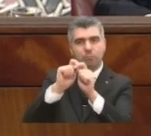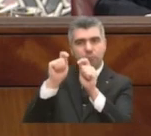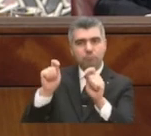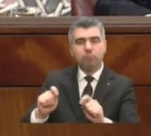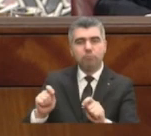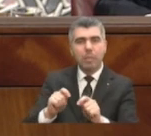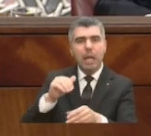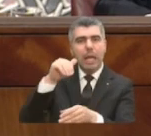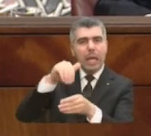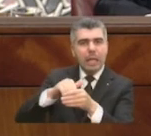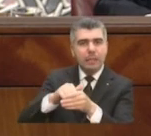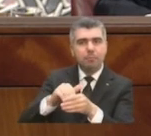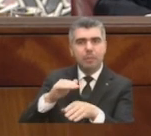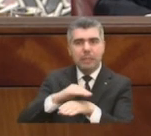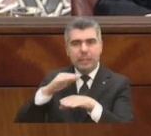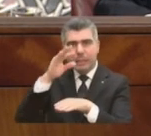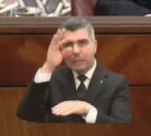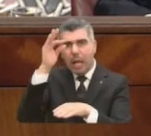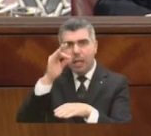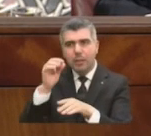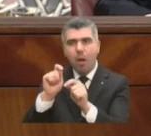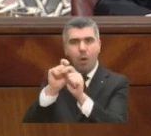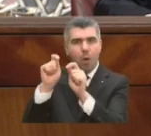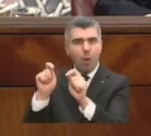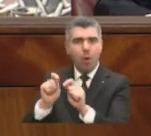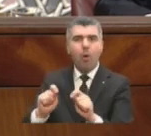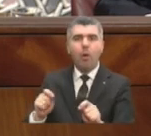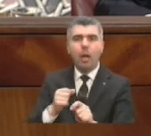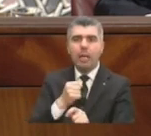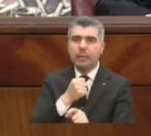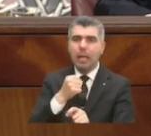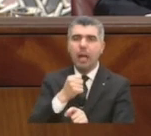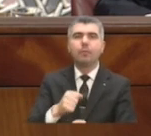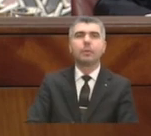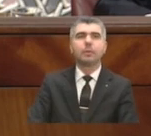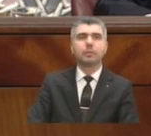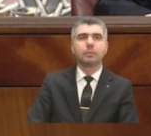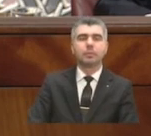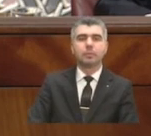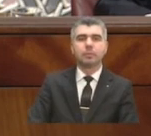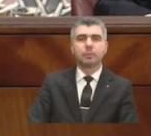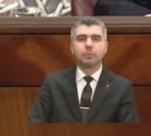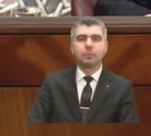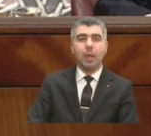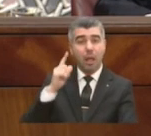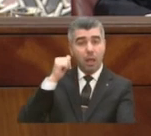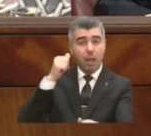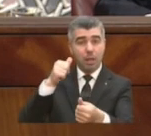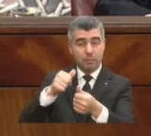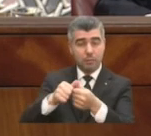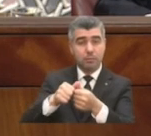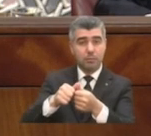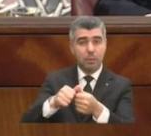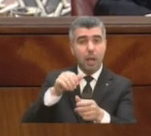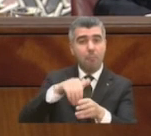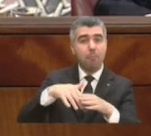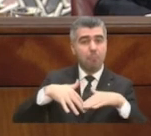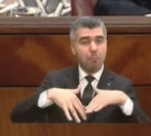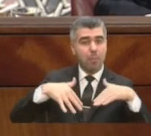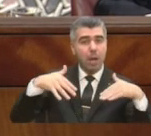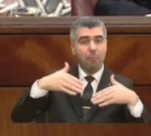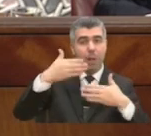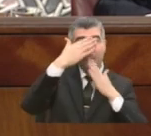الحزبيه والسياسيه وحريه الراي والتعبير يذكر المغرب البرلمان المغربي